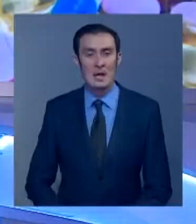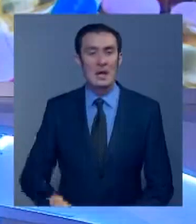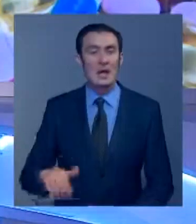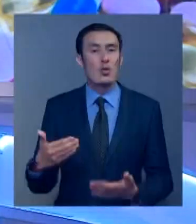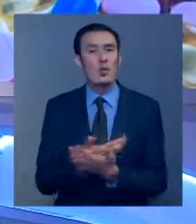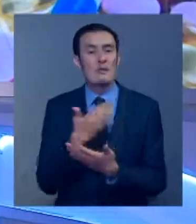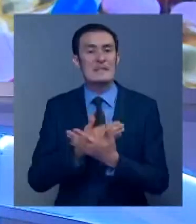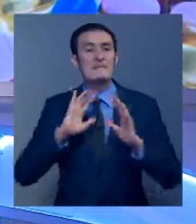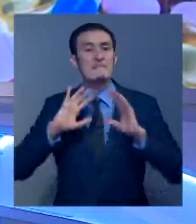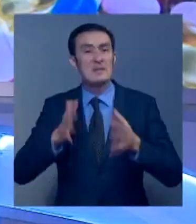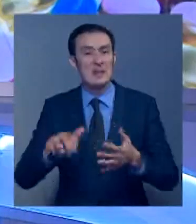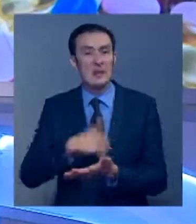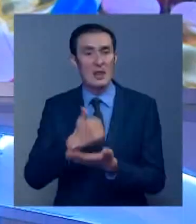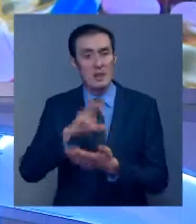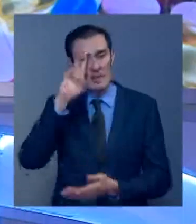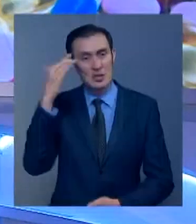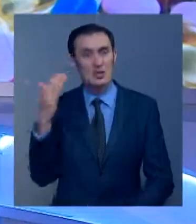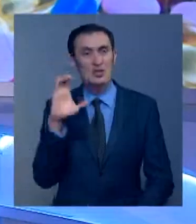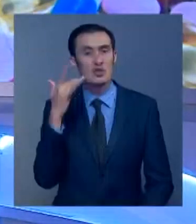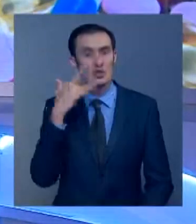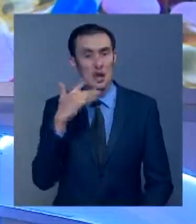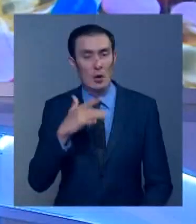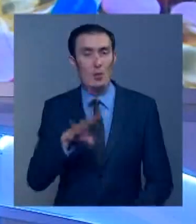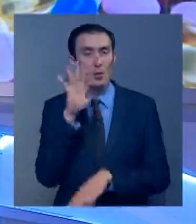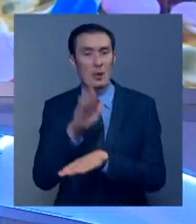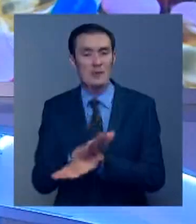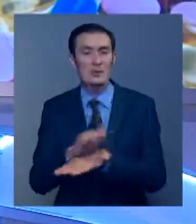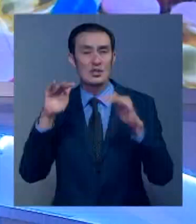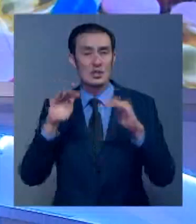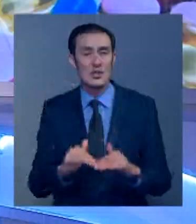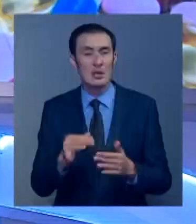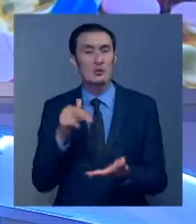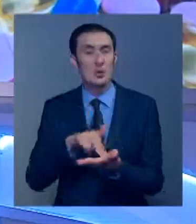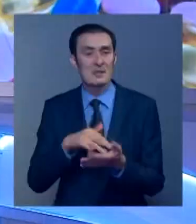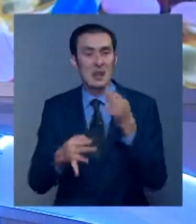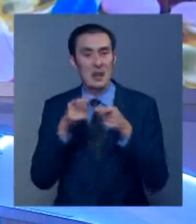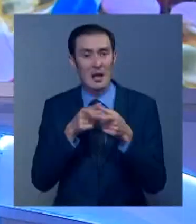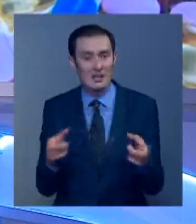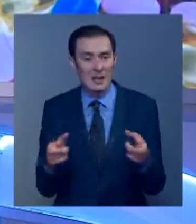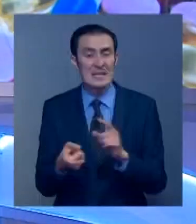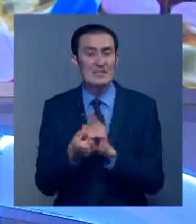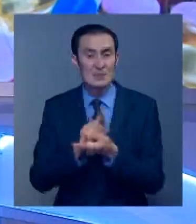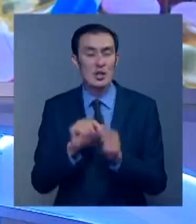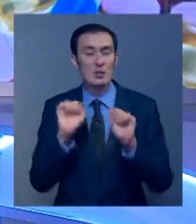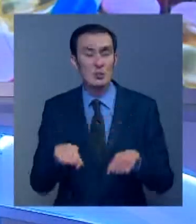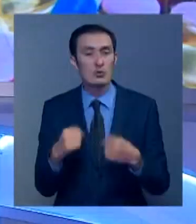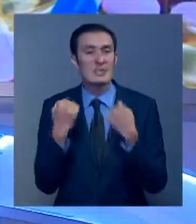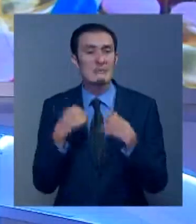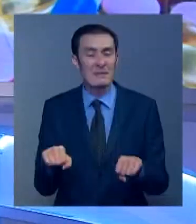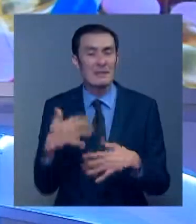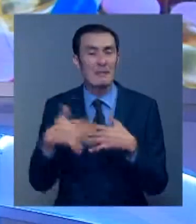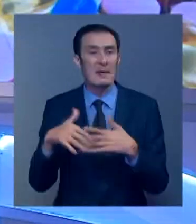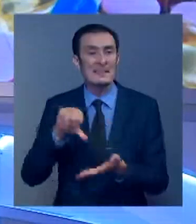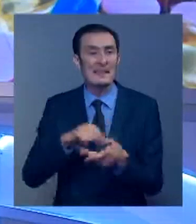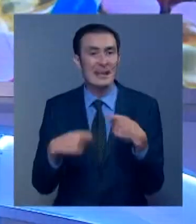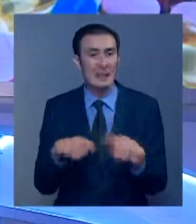О событиях в мире президент США подписал указ о снижении цен на лекарства. По мнению Трампа, изменения помогут избавиться от